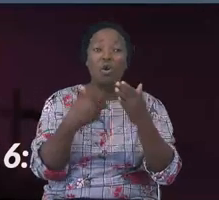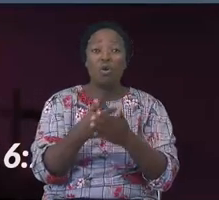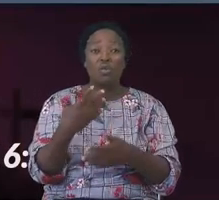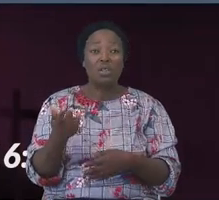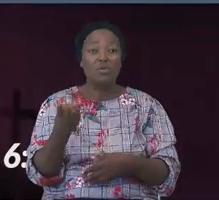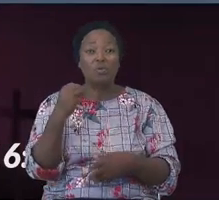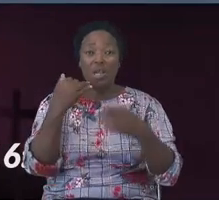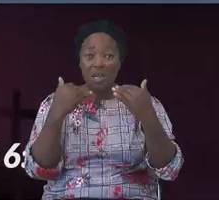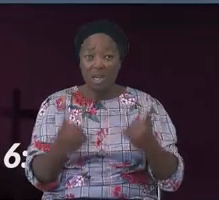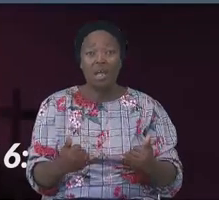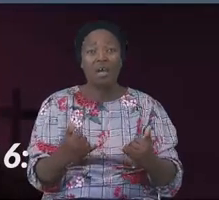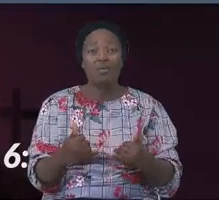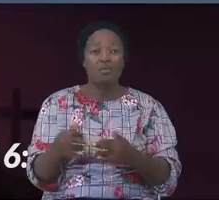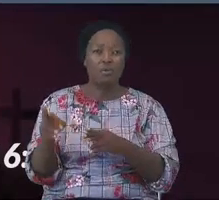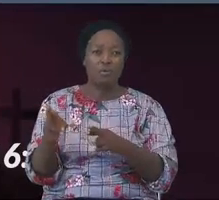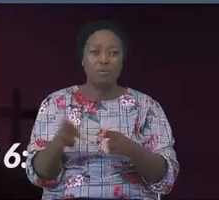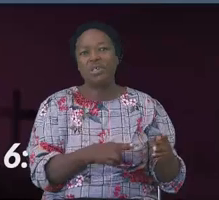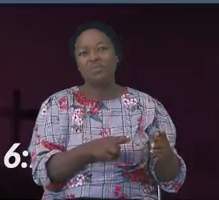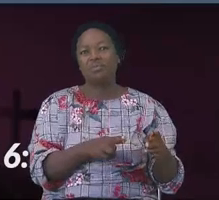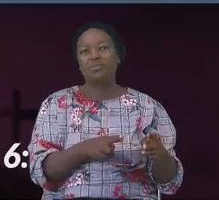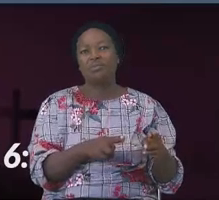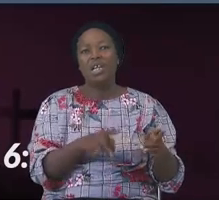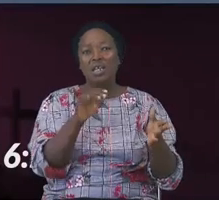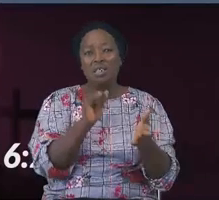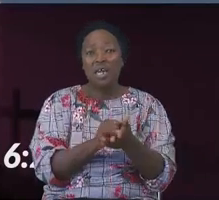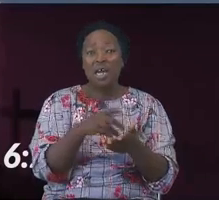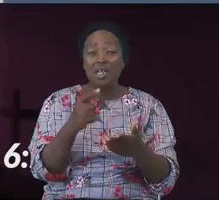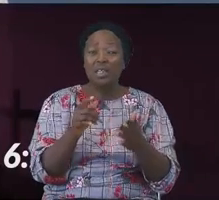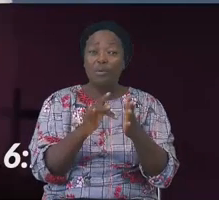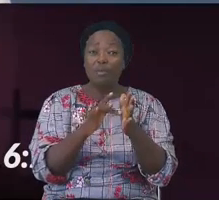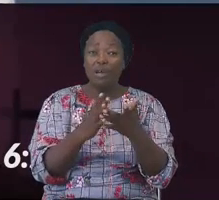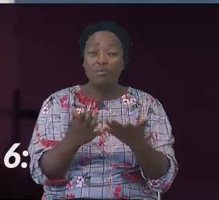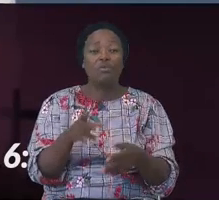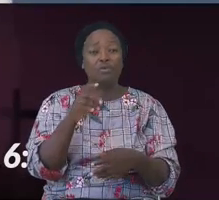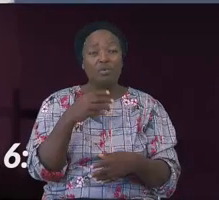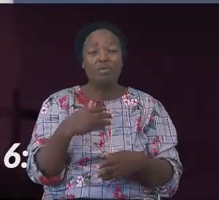Après cela, Jésus qui savait que tout était déjà consommé,